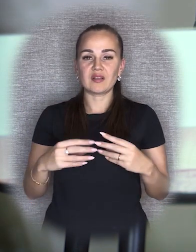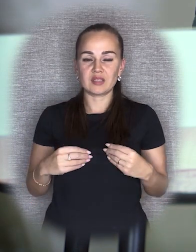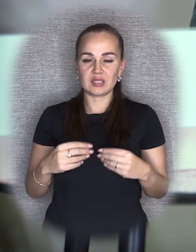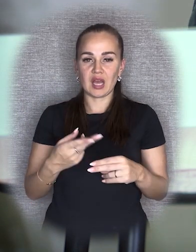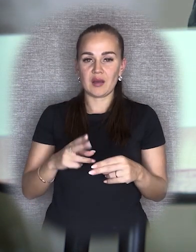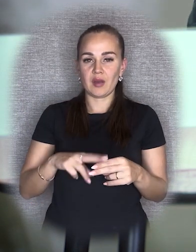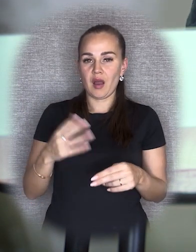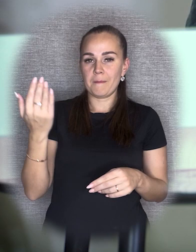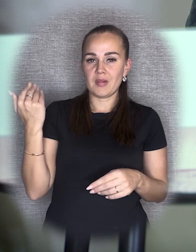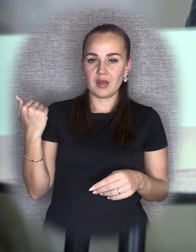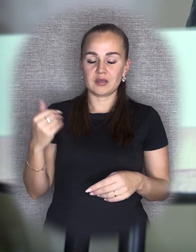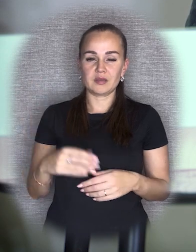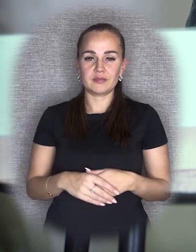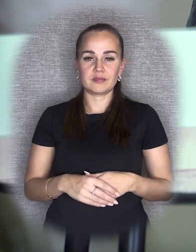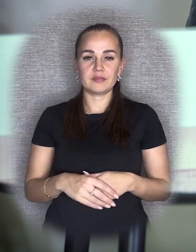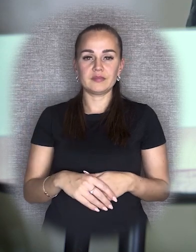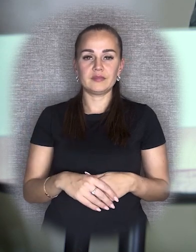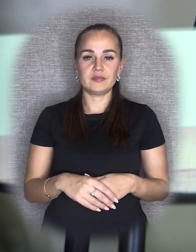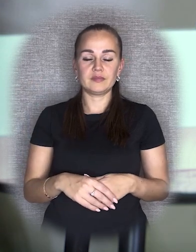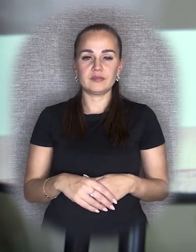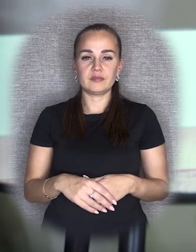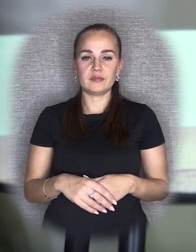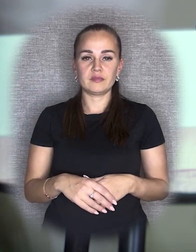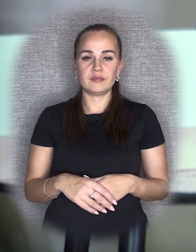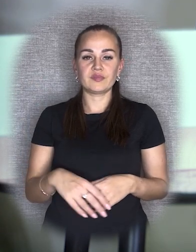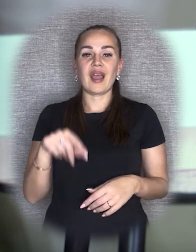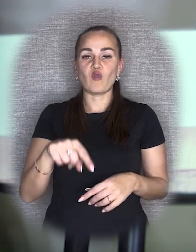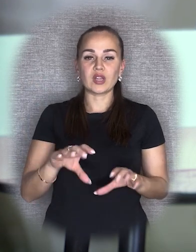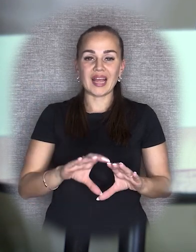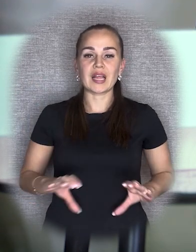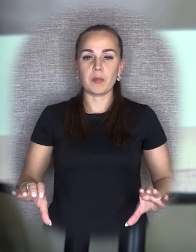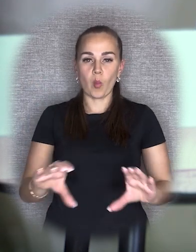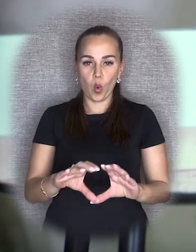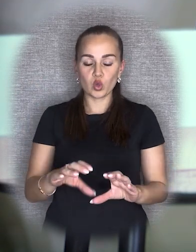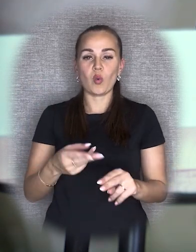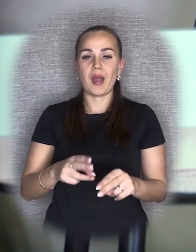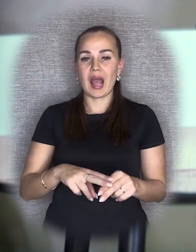этой тканью, вот эти подиумы разновысотные, это и есть те события,